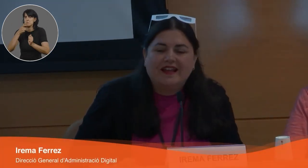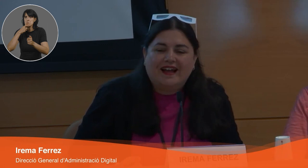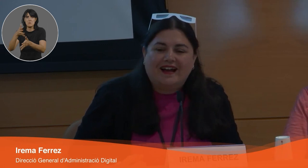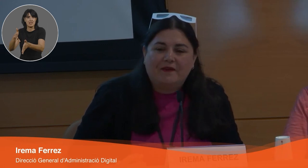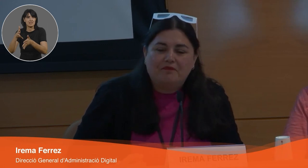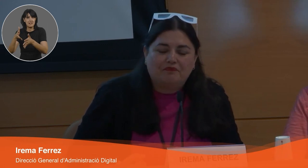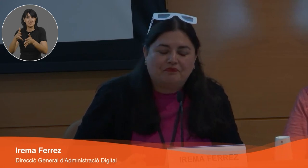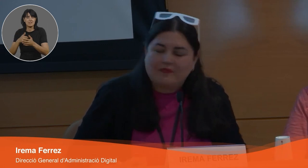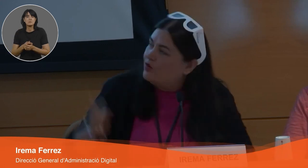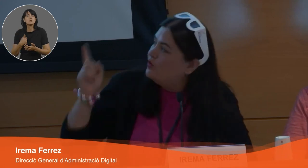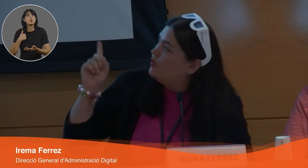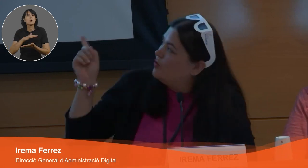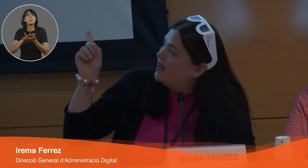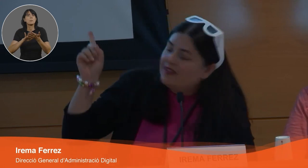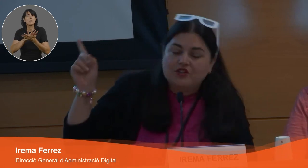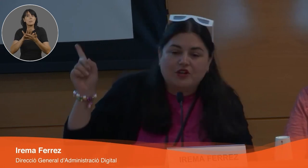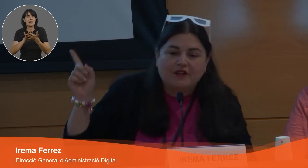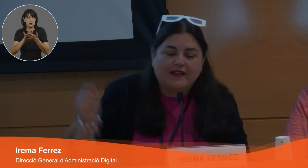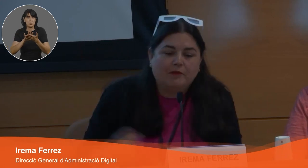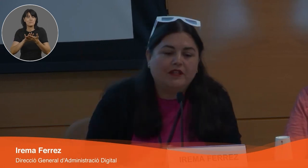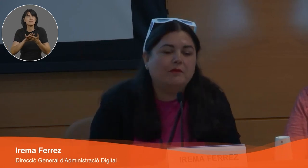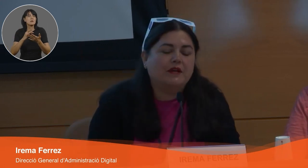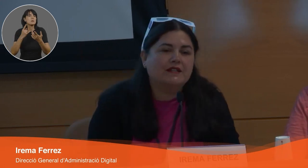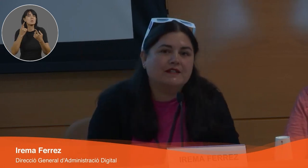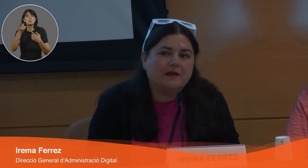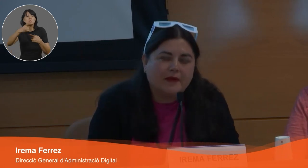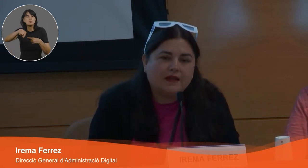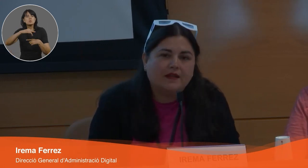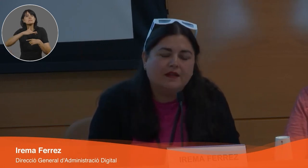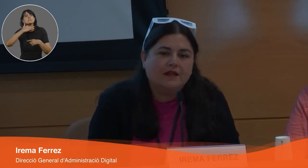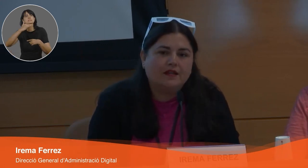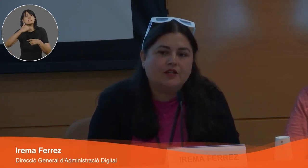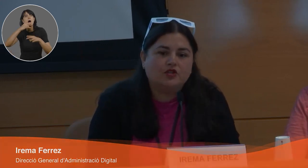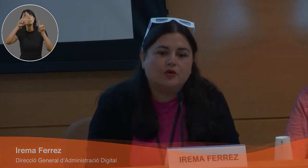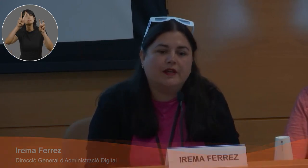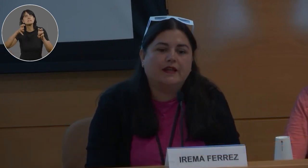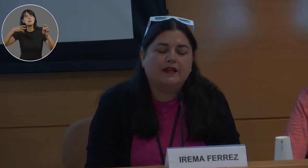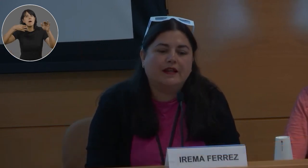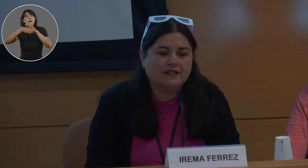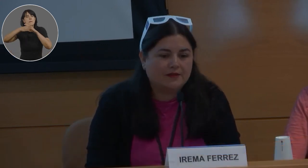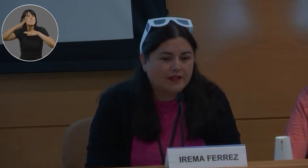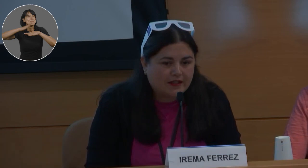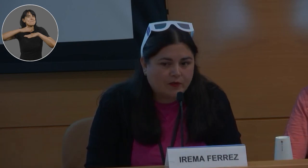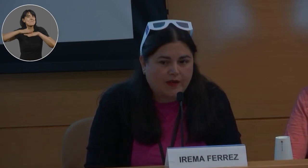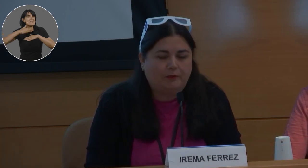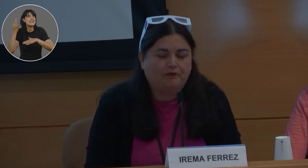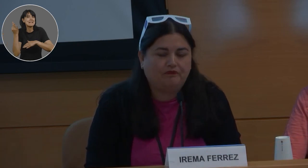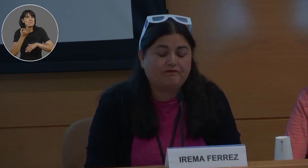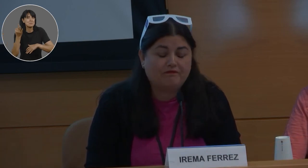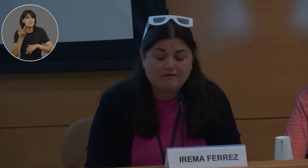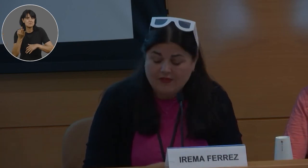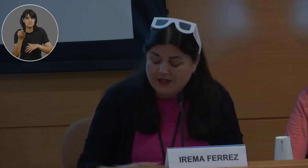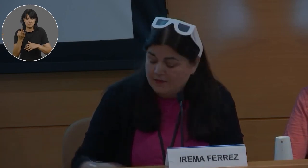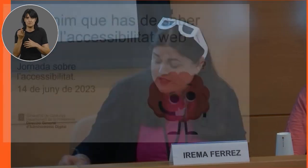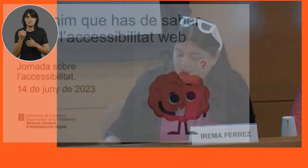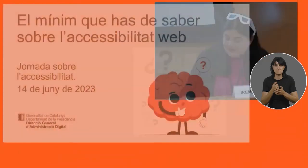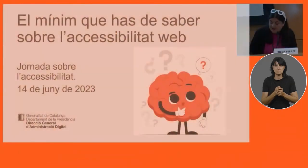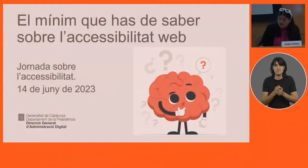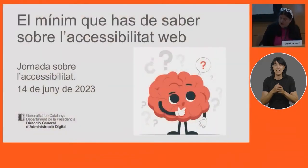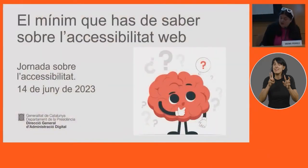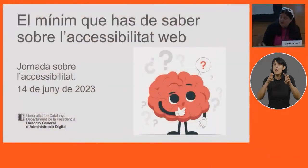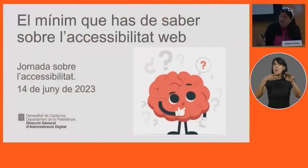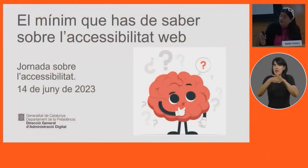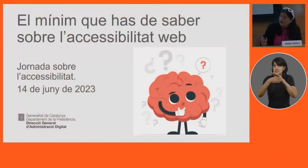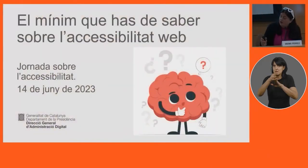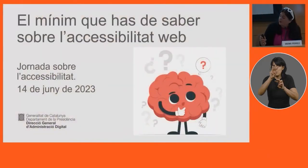m'encanta. Us parlaré d'això, del mínim que has de saber sobre l'accessibilitat web. I m'he centrat...